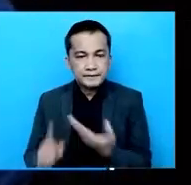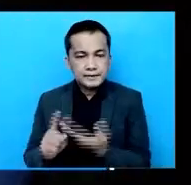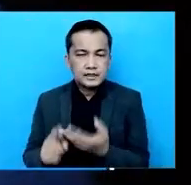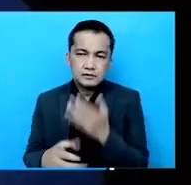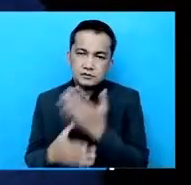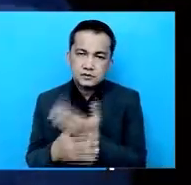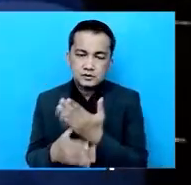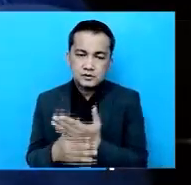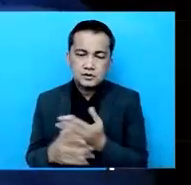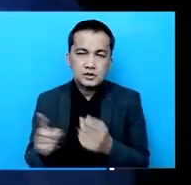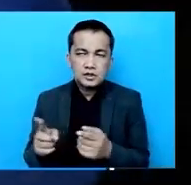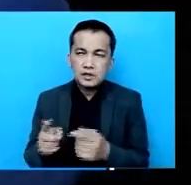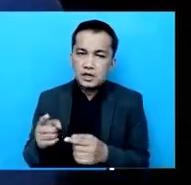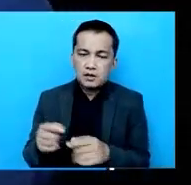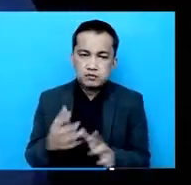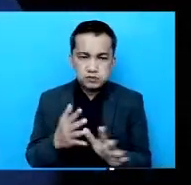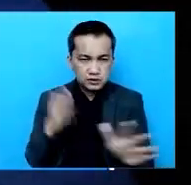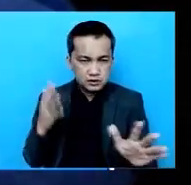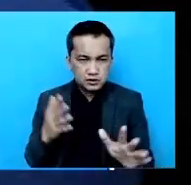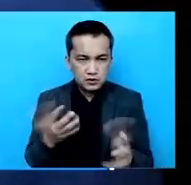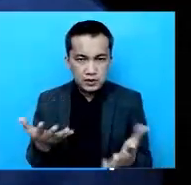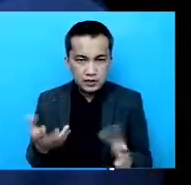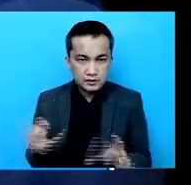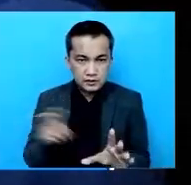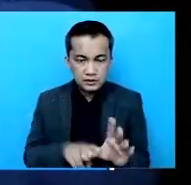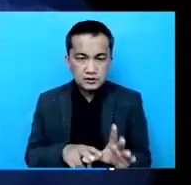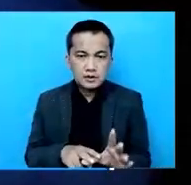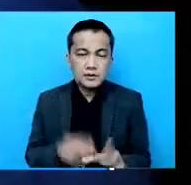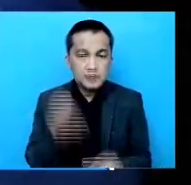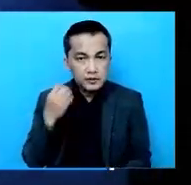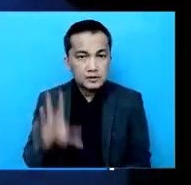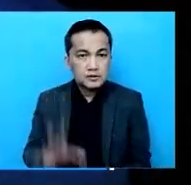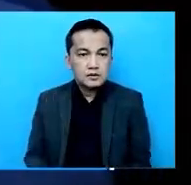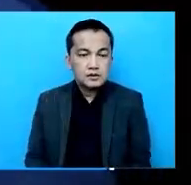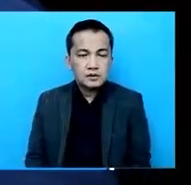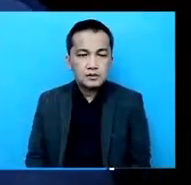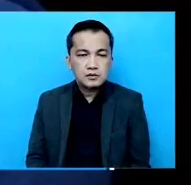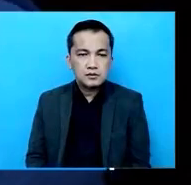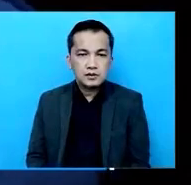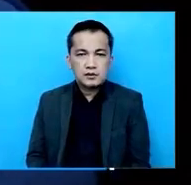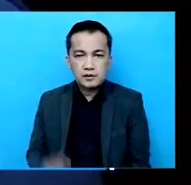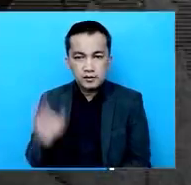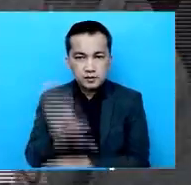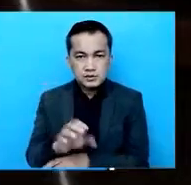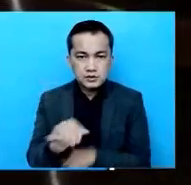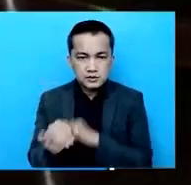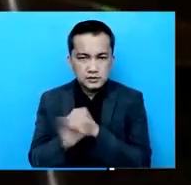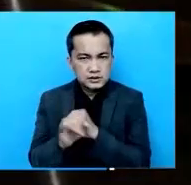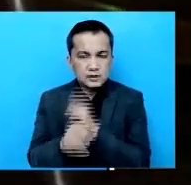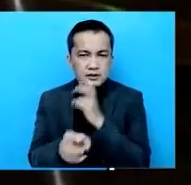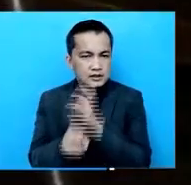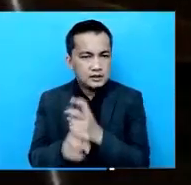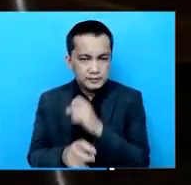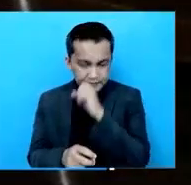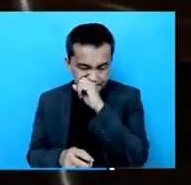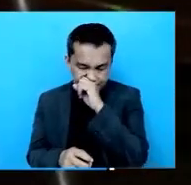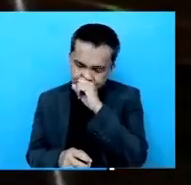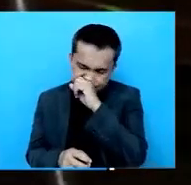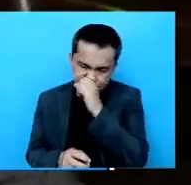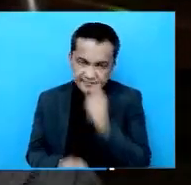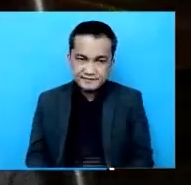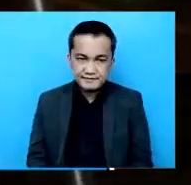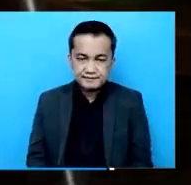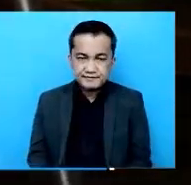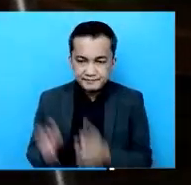ako, napakahaba ng pila, tapos wala kang masakyan sa pag-uwi mo. Mapipilit na ka mag-jeep. Napakahirap eh. Medyo maano po